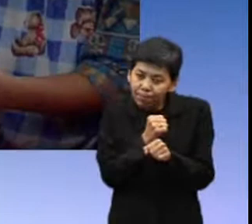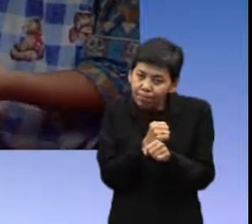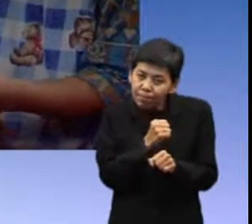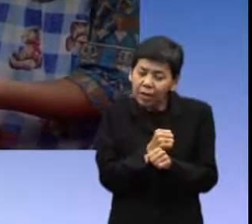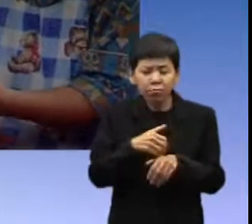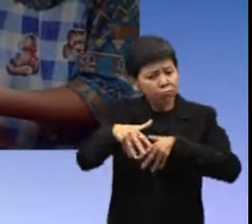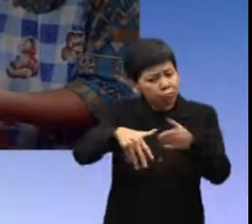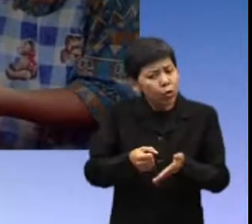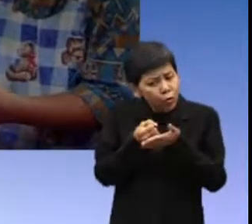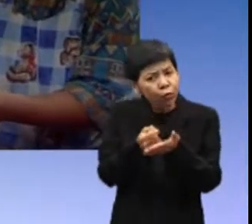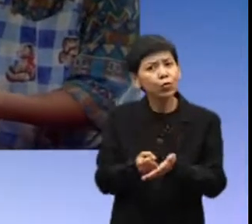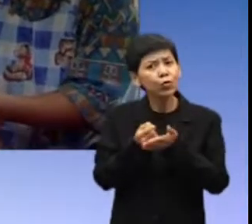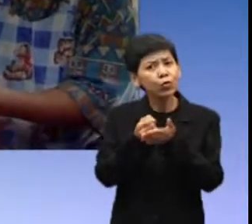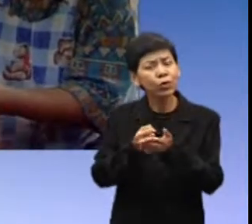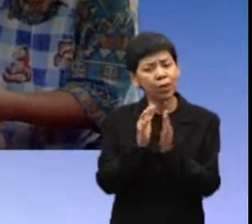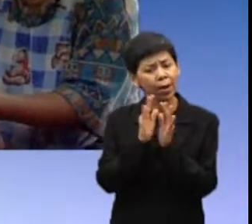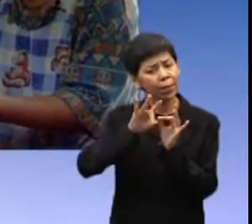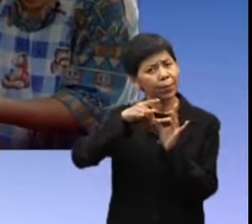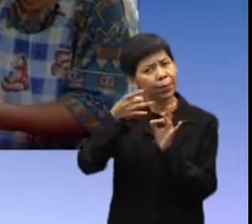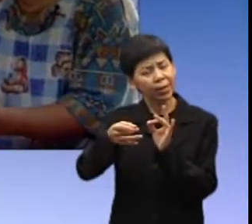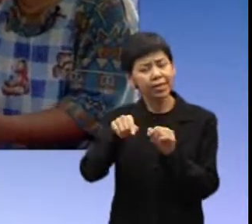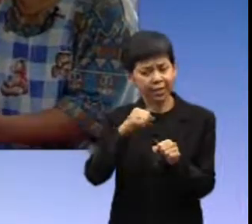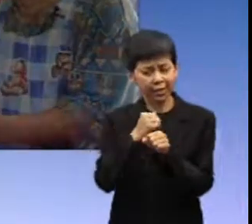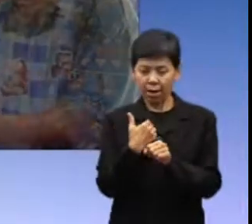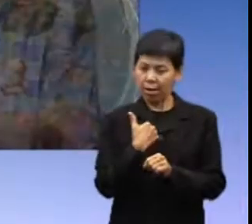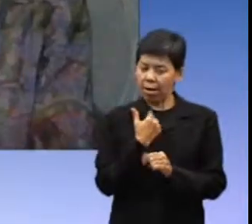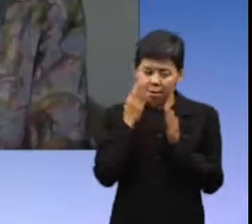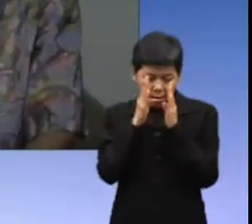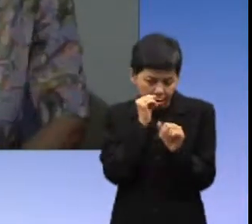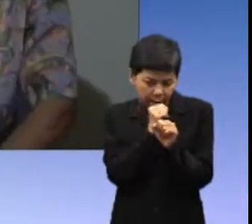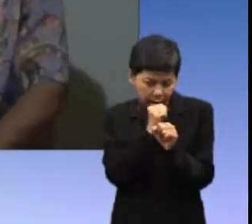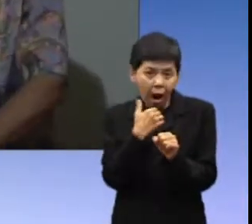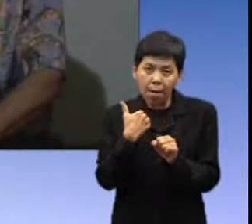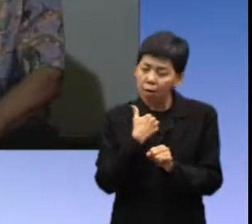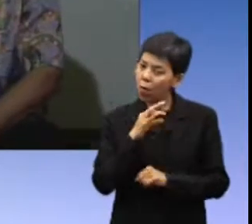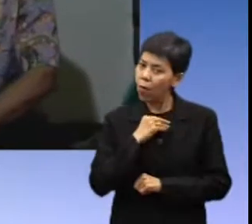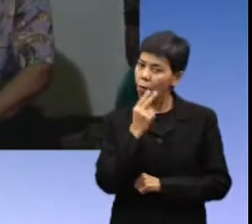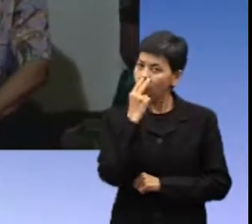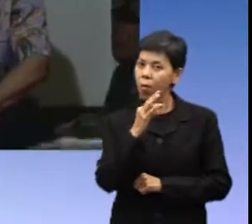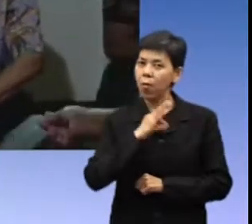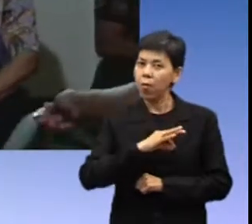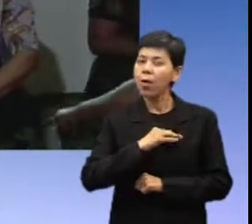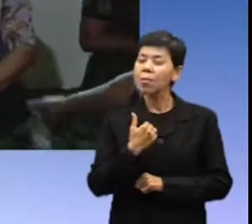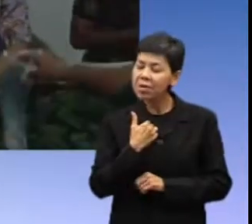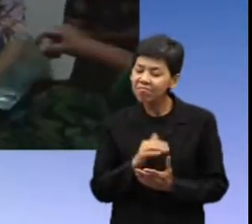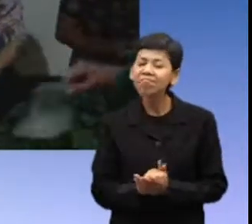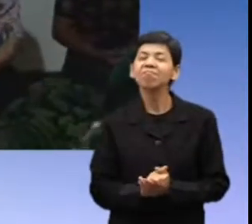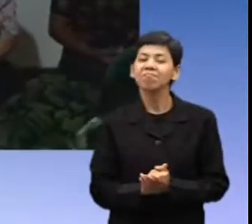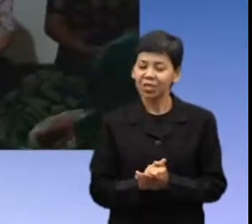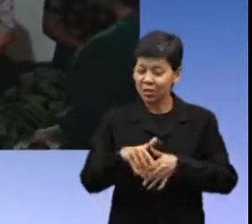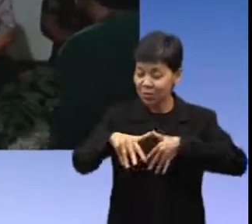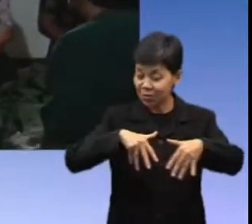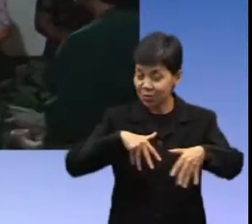ากินให้กับคนในชุมชนซอยศาลเจ้าแม่กวนอิม2ด้วยความตั้งใจก็พิสูจน์ให้เห็นแล้วนะครับว่